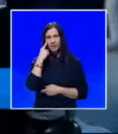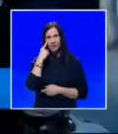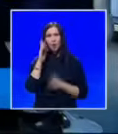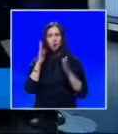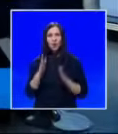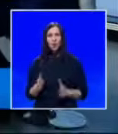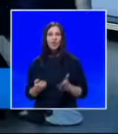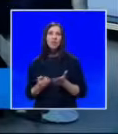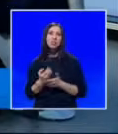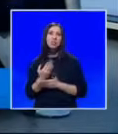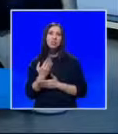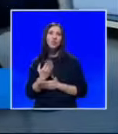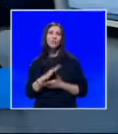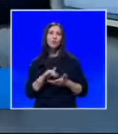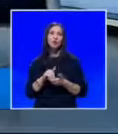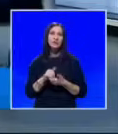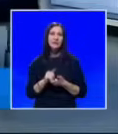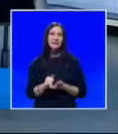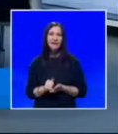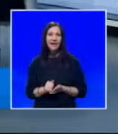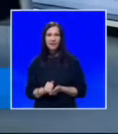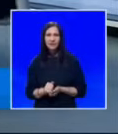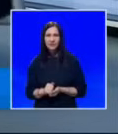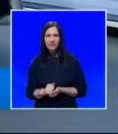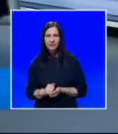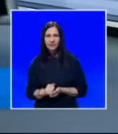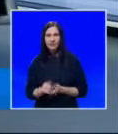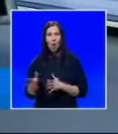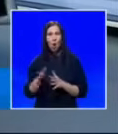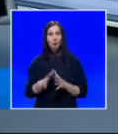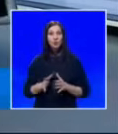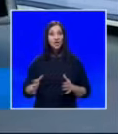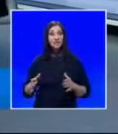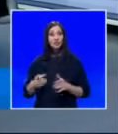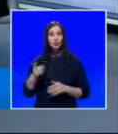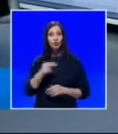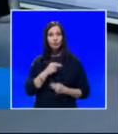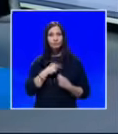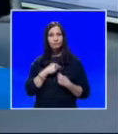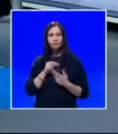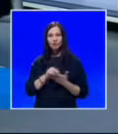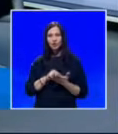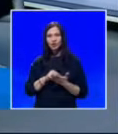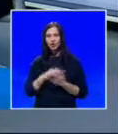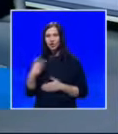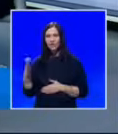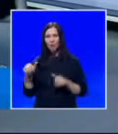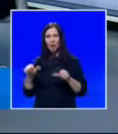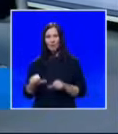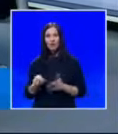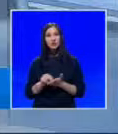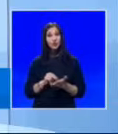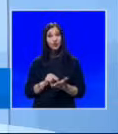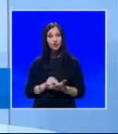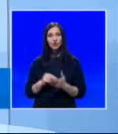да установи нов строй. Нова организация, да го кажем, нова организация на обществото. Той счита, че Западът е опадъчен, той счита,